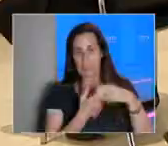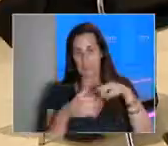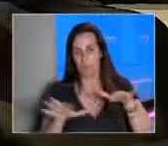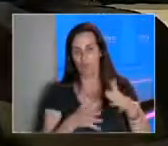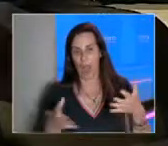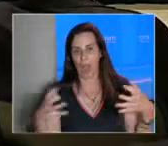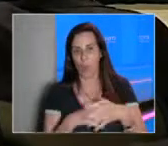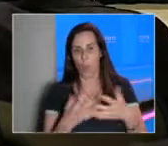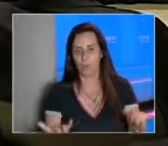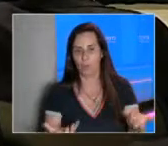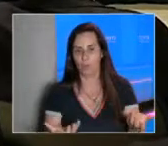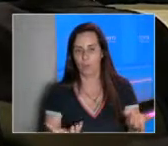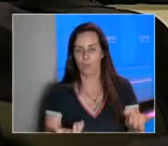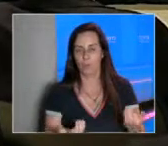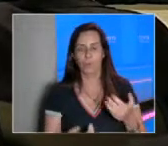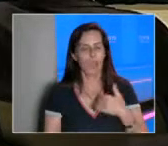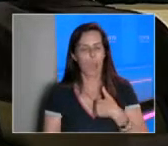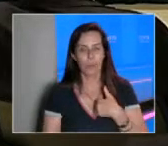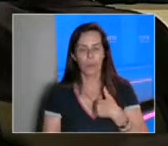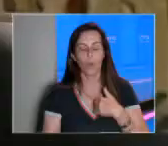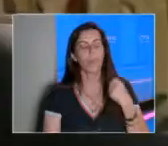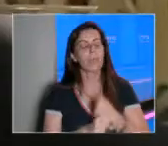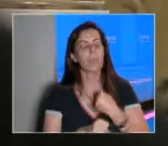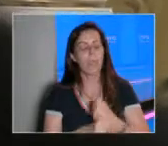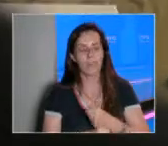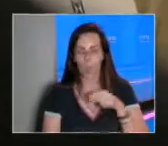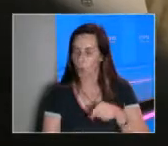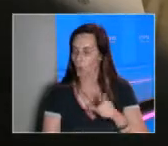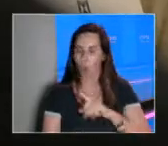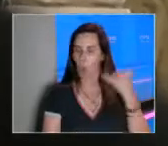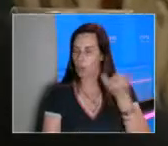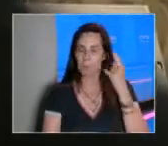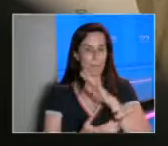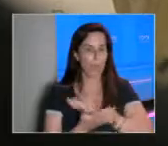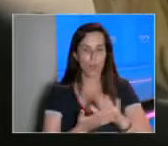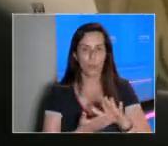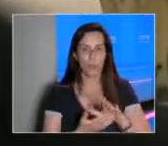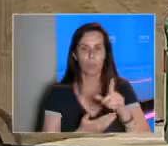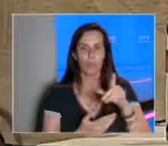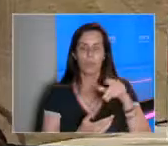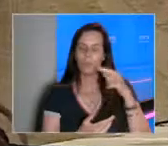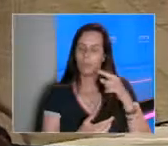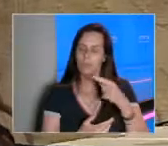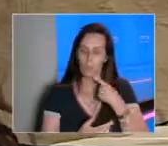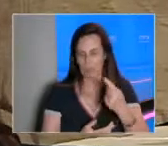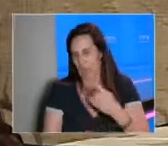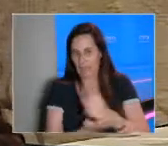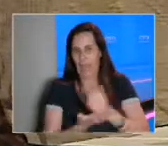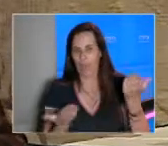הצטרפתם לממשלת אחדות, אנחנו מקיימים אותה, לא תמיד זה פשוט, תהיו מסקנתיים בעניין